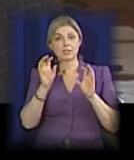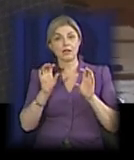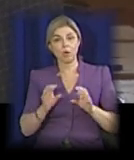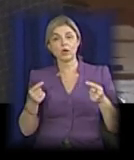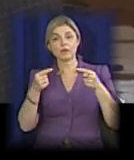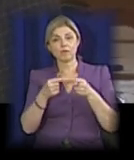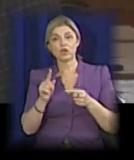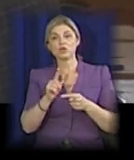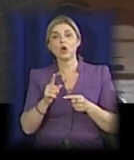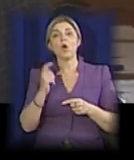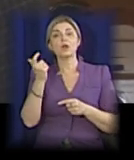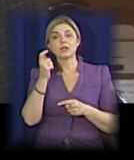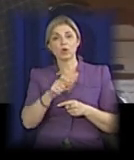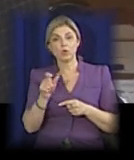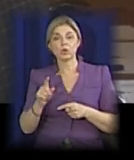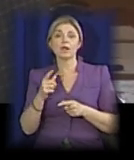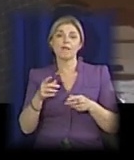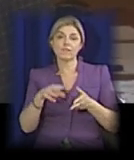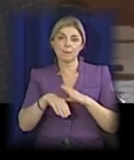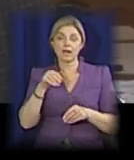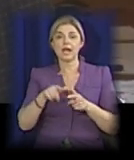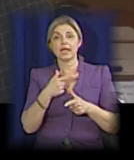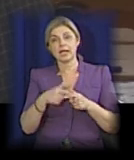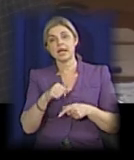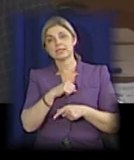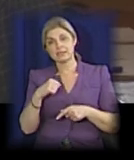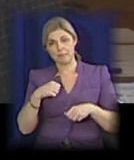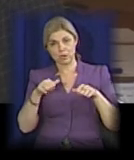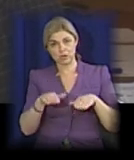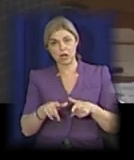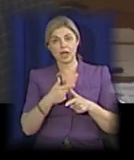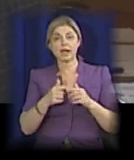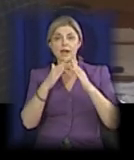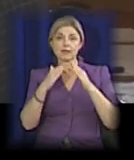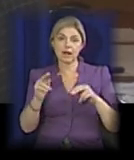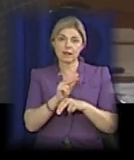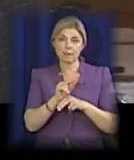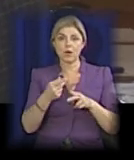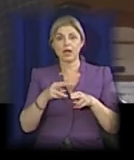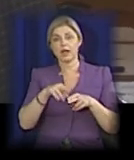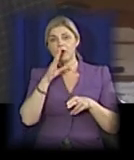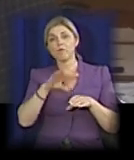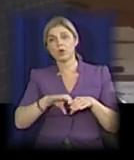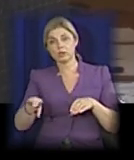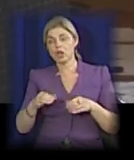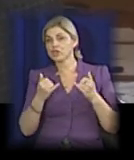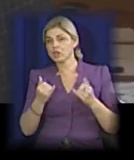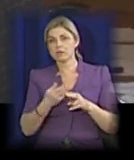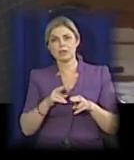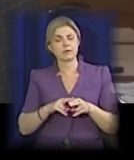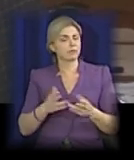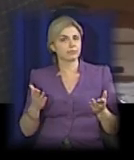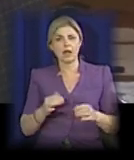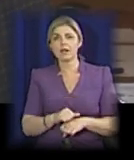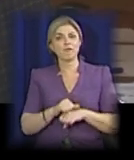що співвласники вирішують, що важливіше, чи водопровід зробити, чи дах. Повірте, це настільки революційний крок зараз робиться. Ну, з